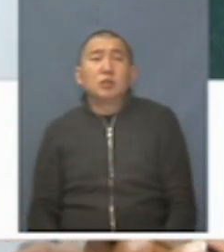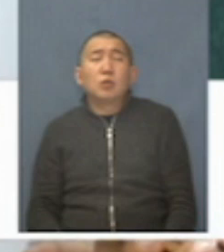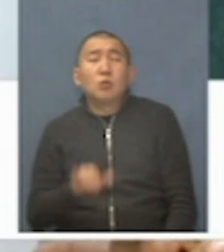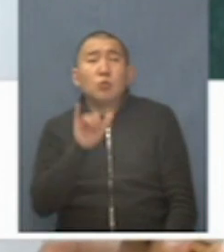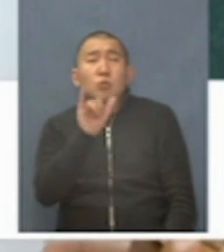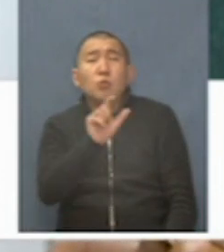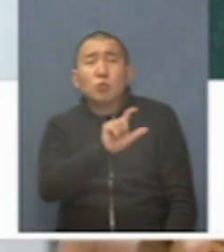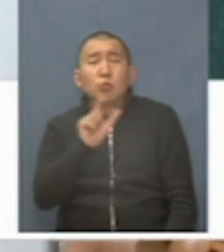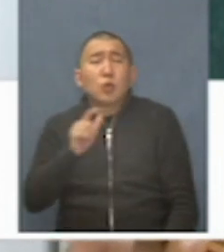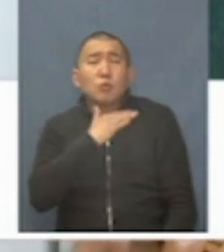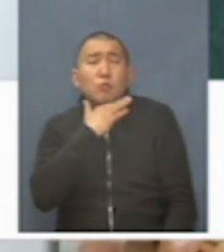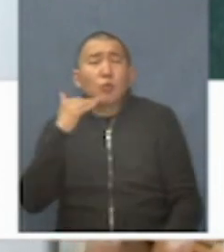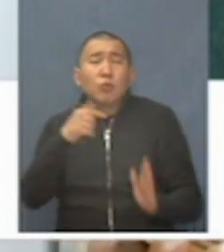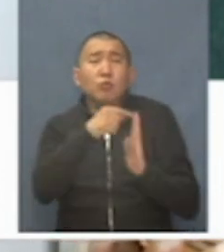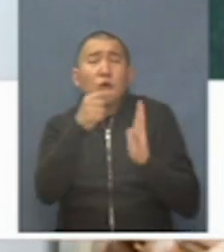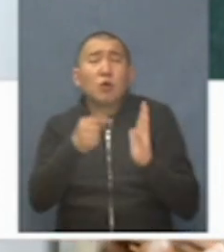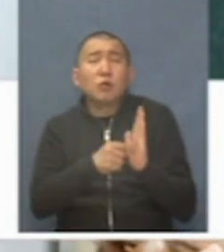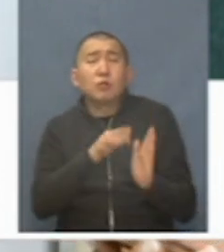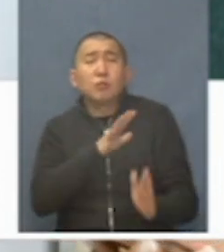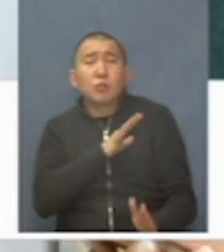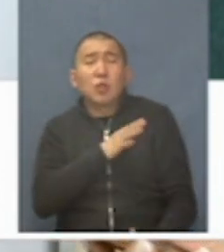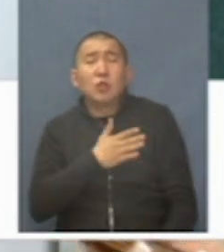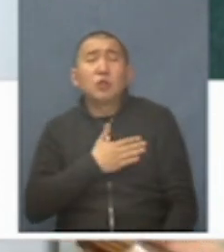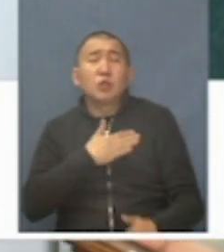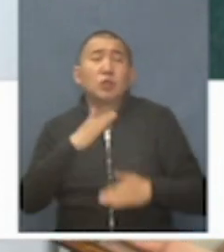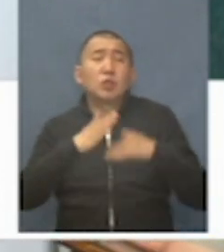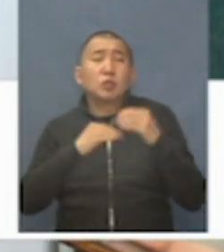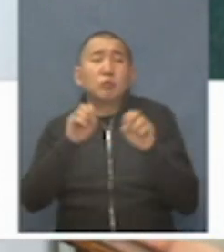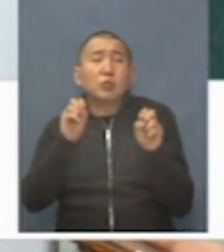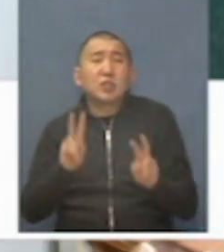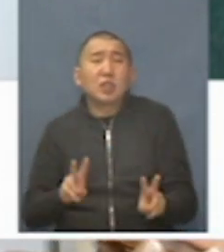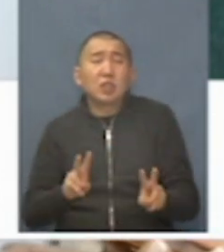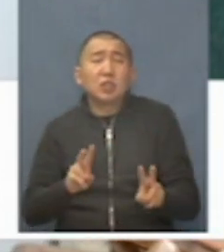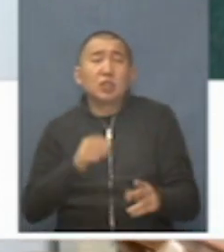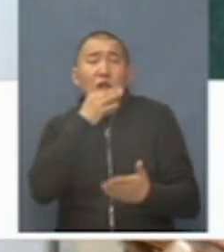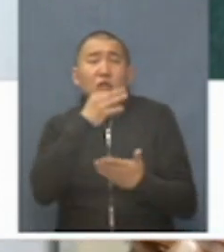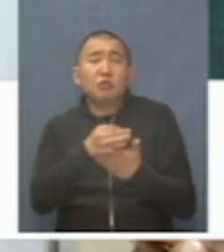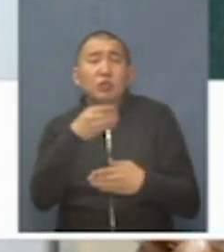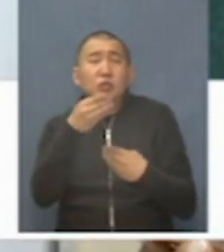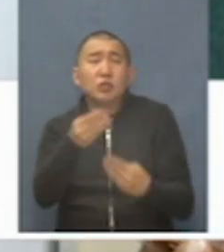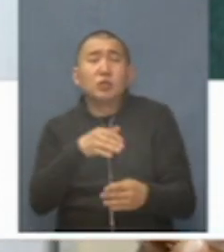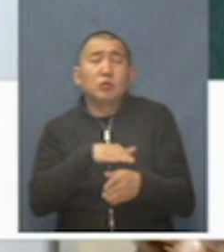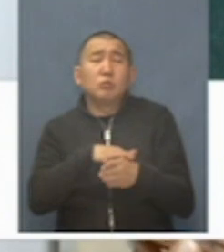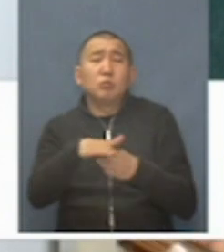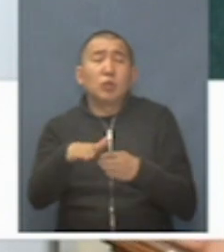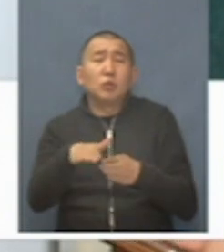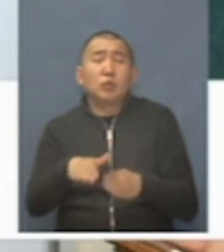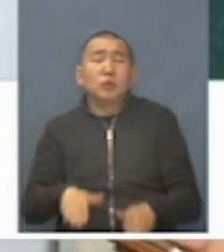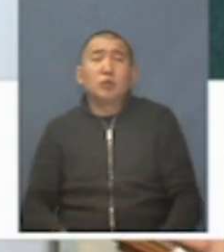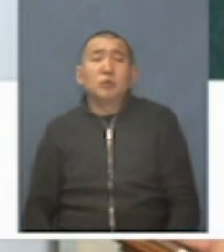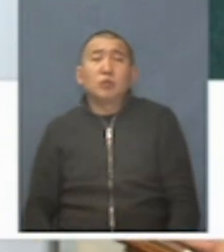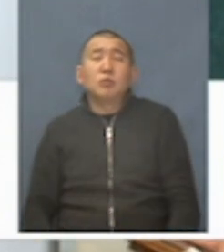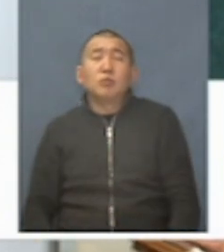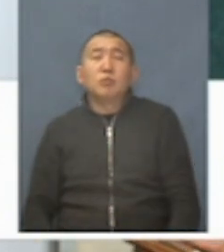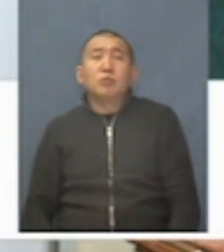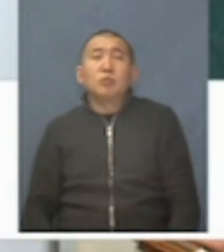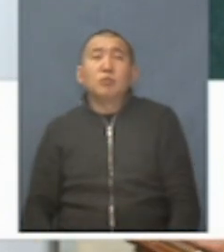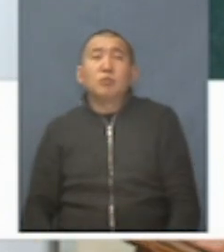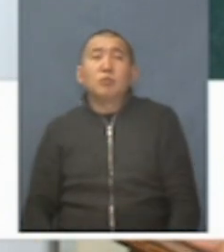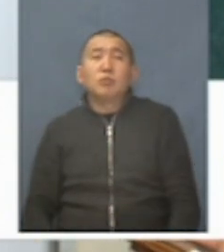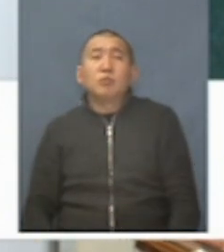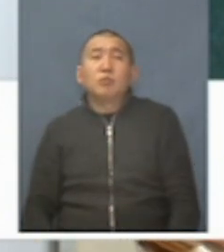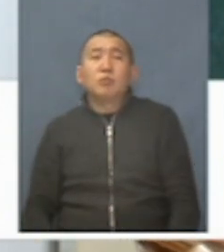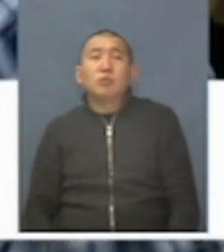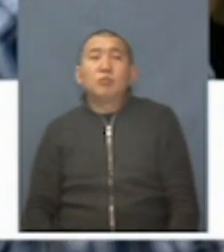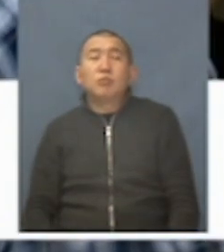сұрақтарға біздің специалистер жауаптарын беріп, толықтай кісі қанағаттанып кетті, осы жерден кетіп